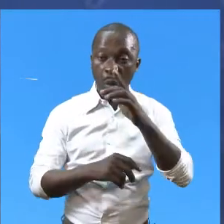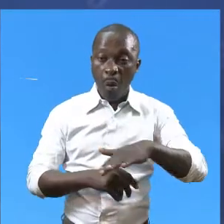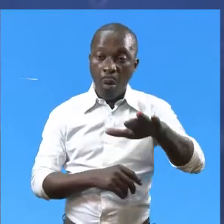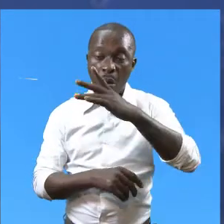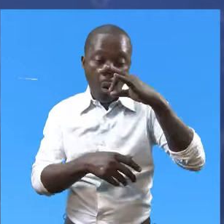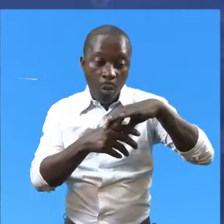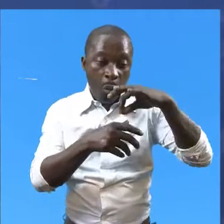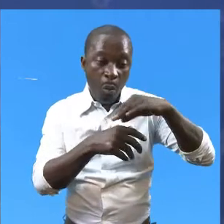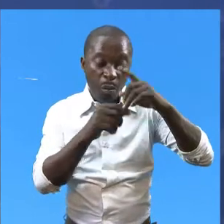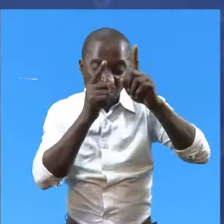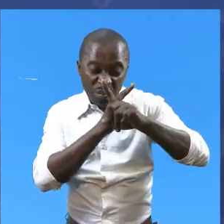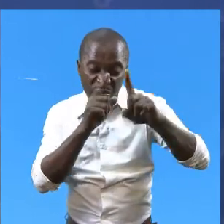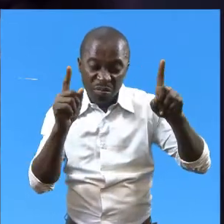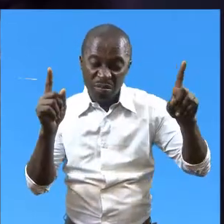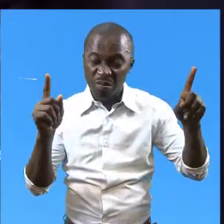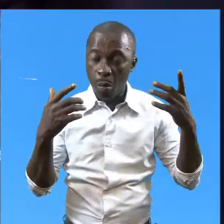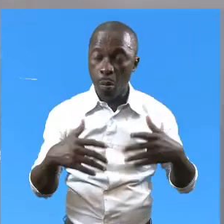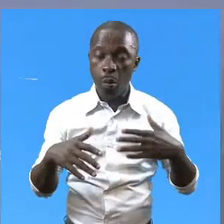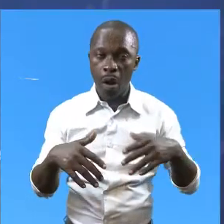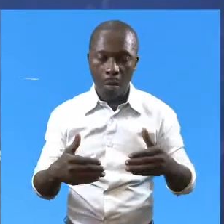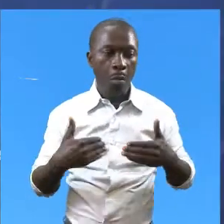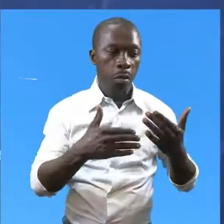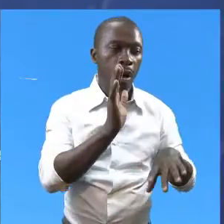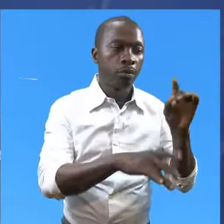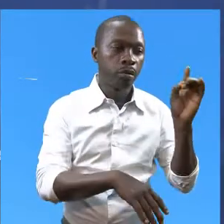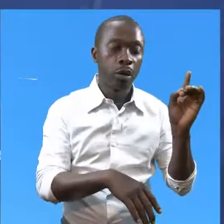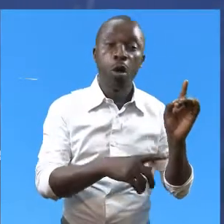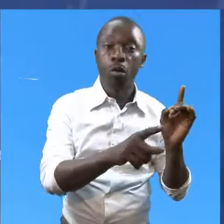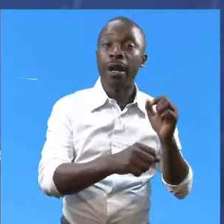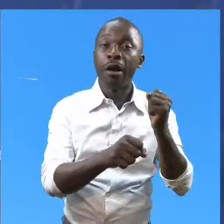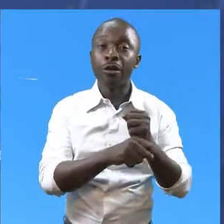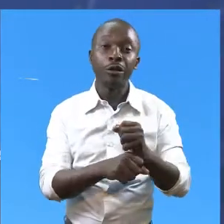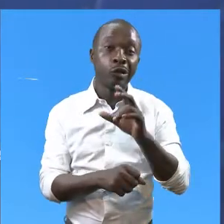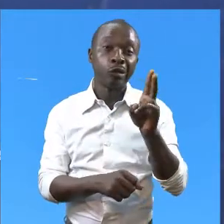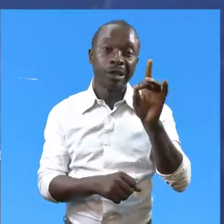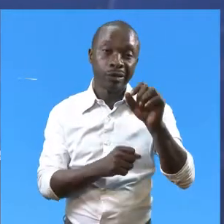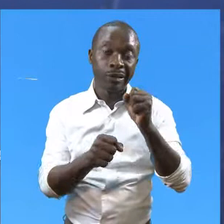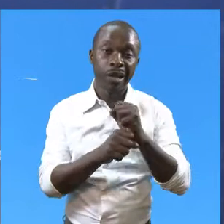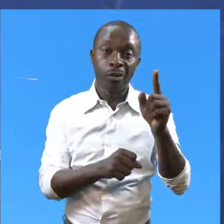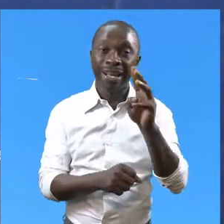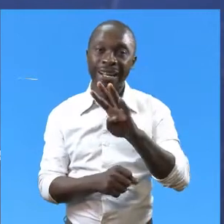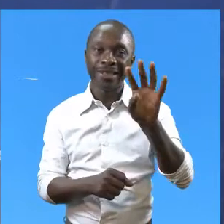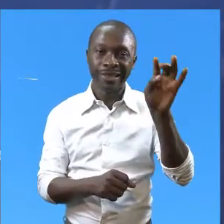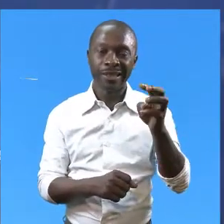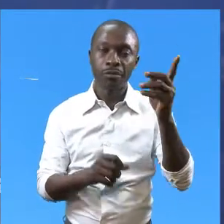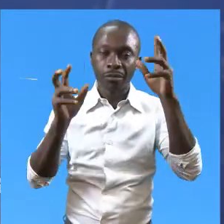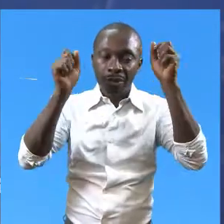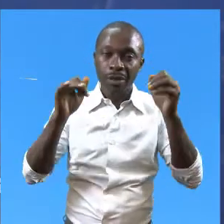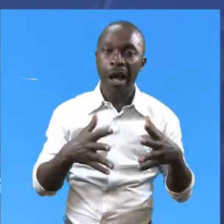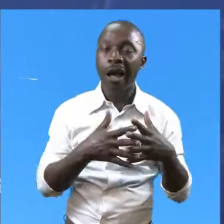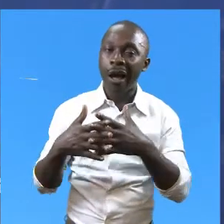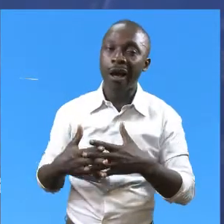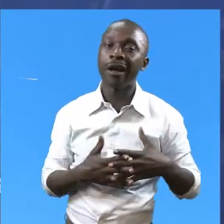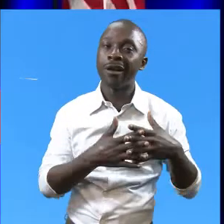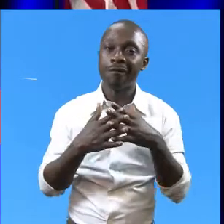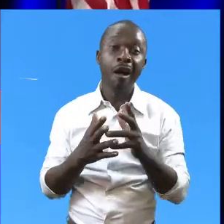contre 214 pour son adversaire Donald Trump, Joe Biden devient ainsi à 78 ans le 46e président